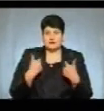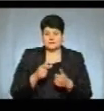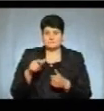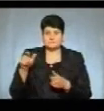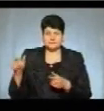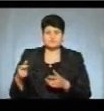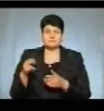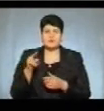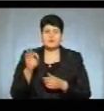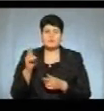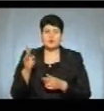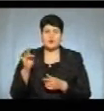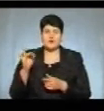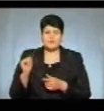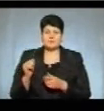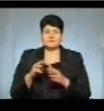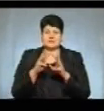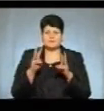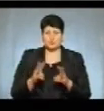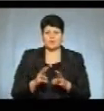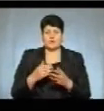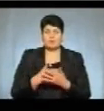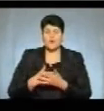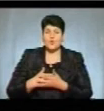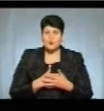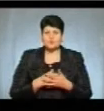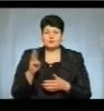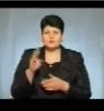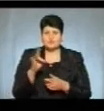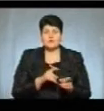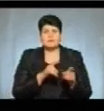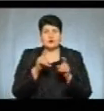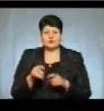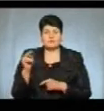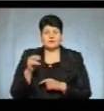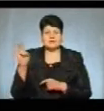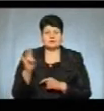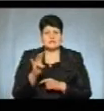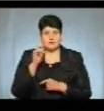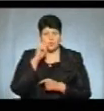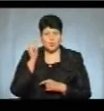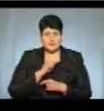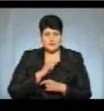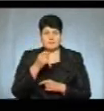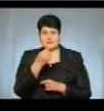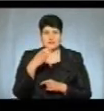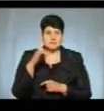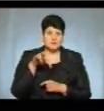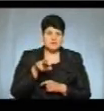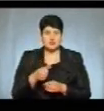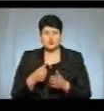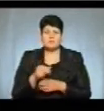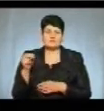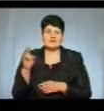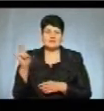церкви Покрови Пресвятої Богородиці села Кордишів Шумського району щодо переходу до Православної Церкви України. 15 січня до